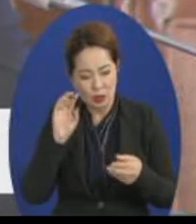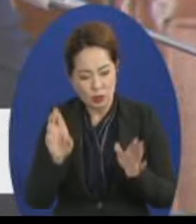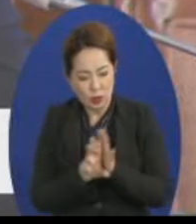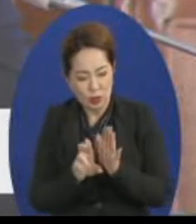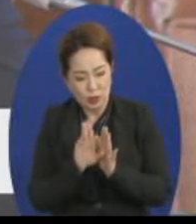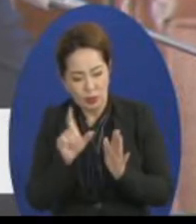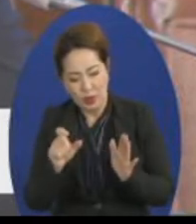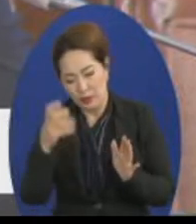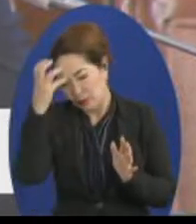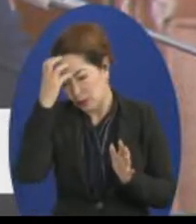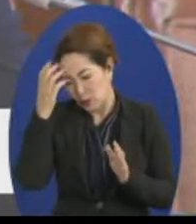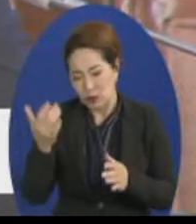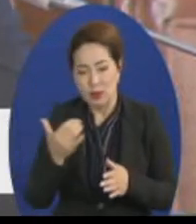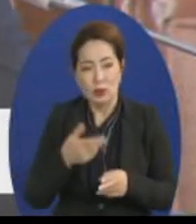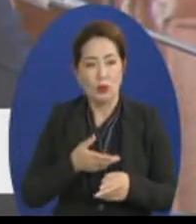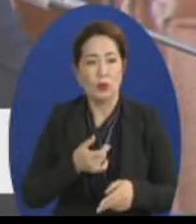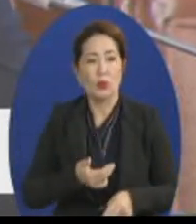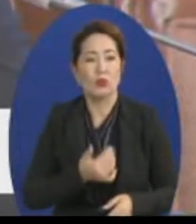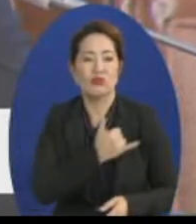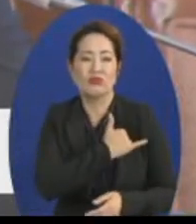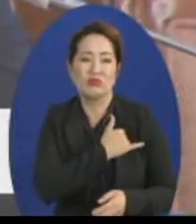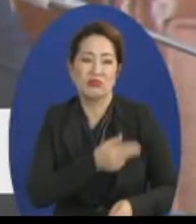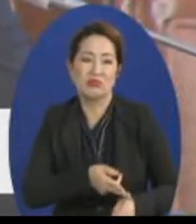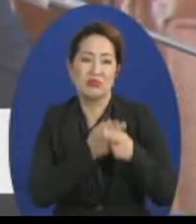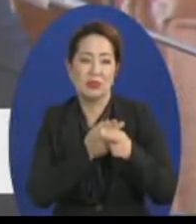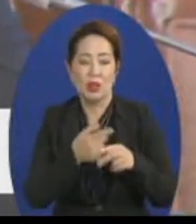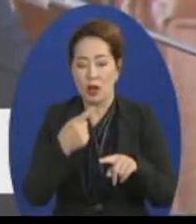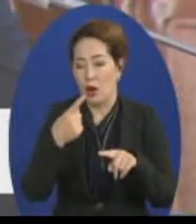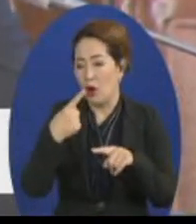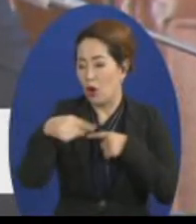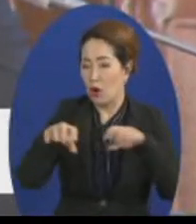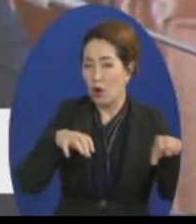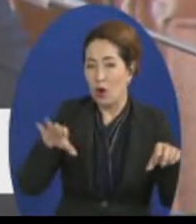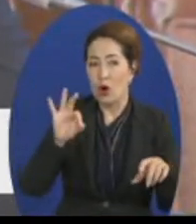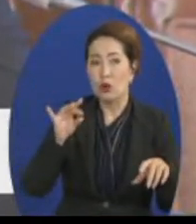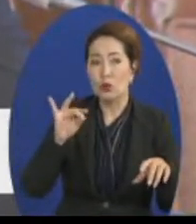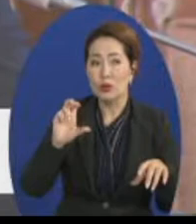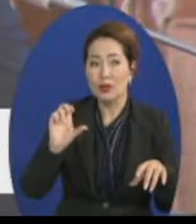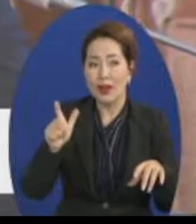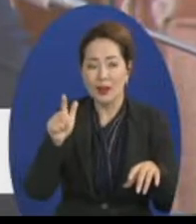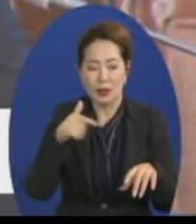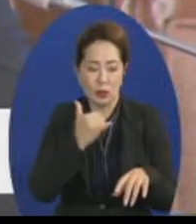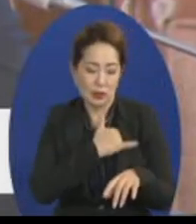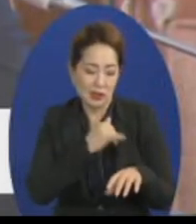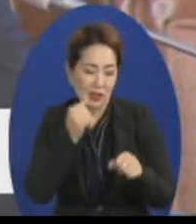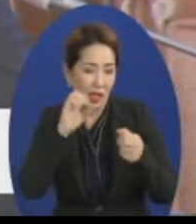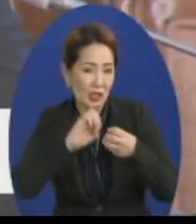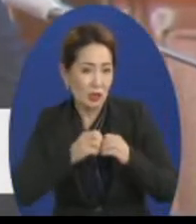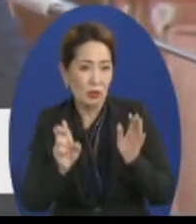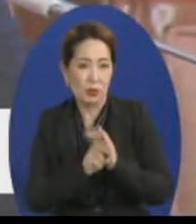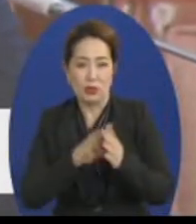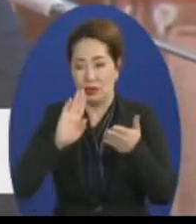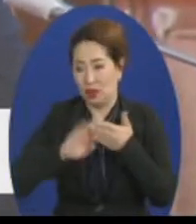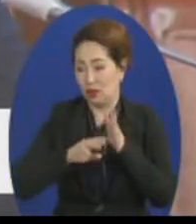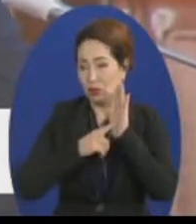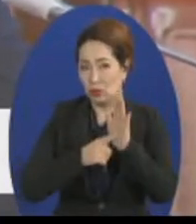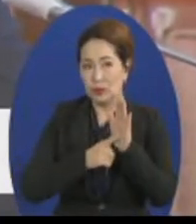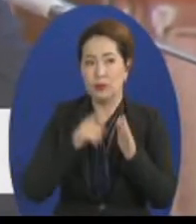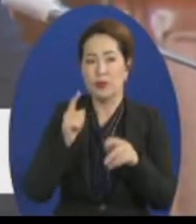Төрийн зүгээс тухайлбал орон нутгийн удирдлагуудын зүгээс хэрхэн хийж болох вэ асуудлуудыг бид нар бол танилцуулсан. Тухайлбал одоо бид